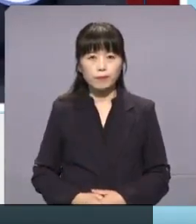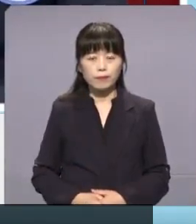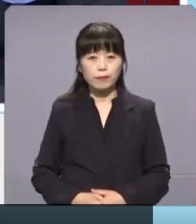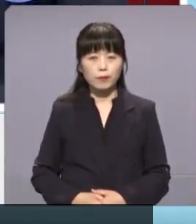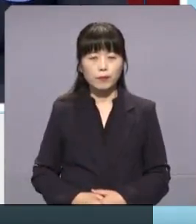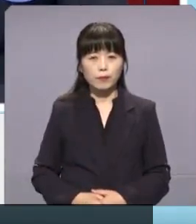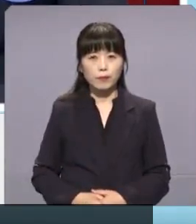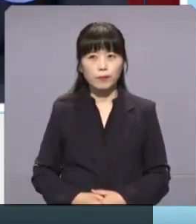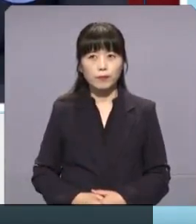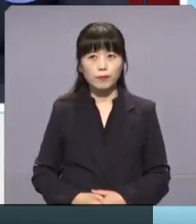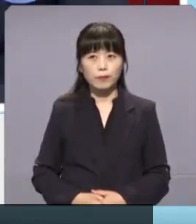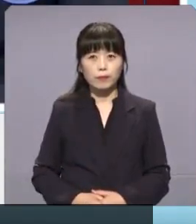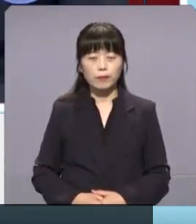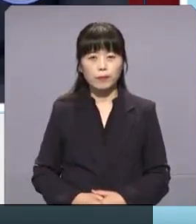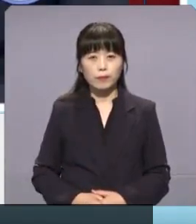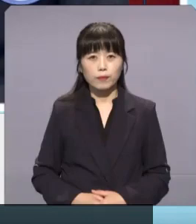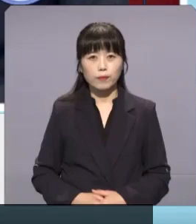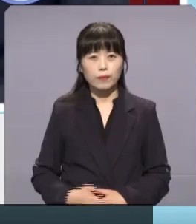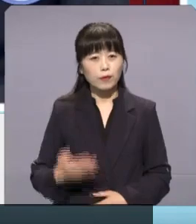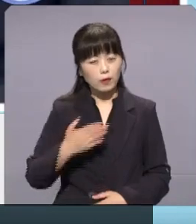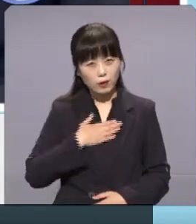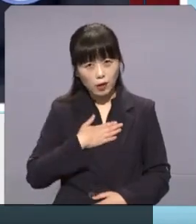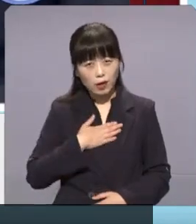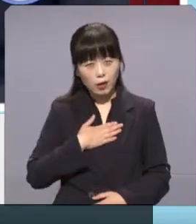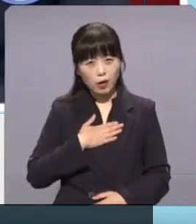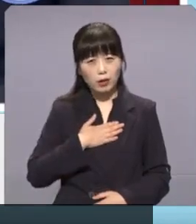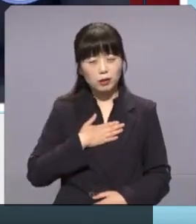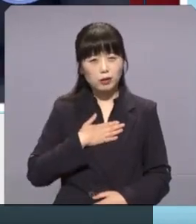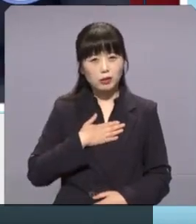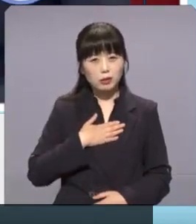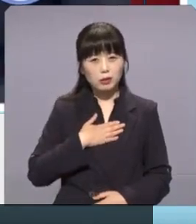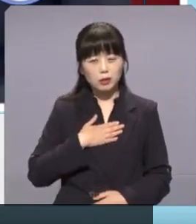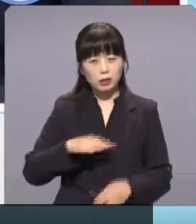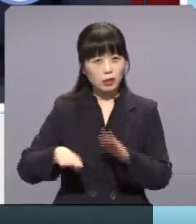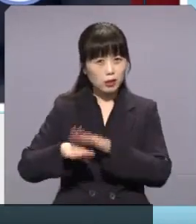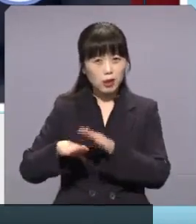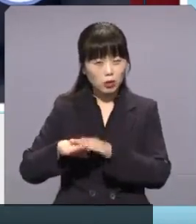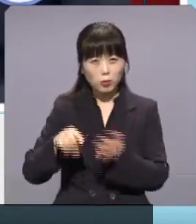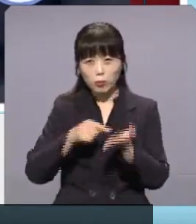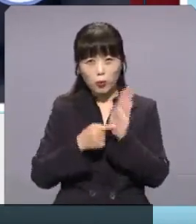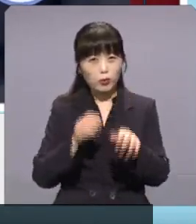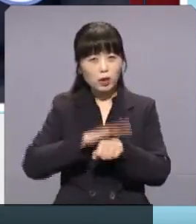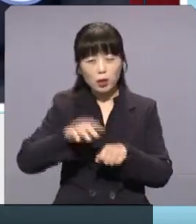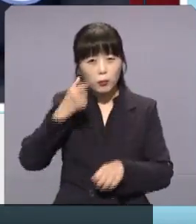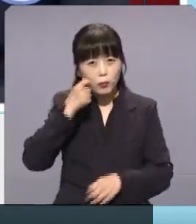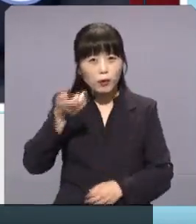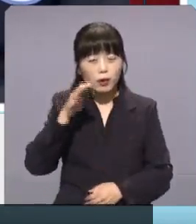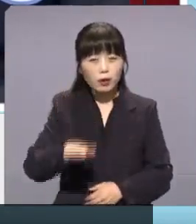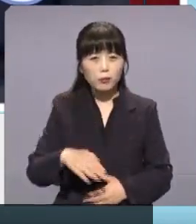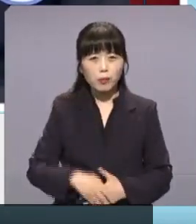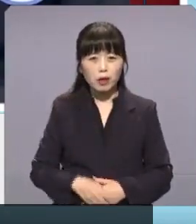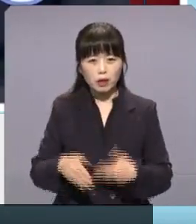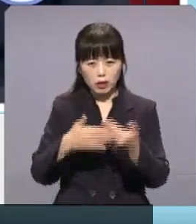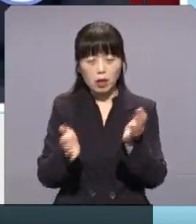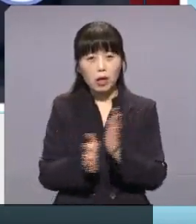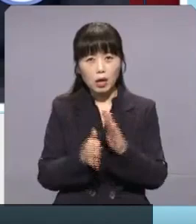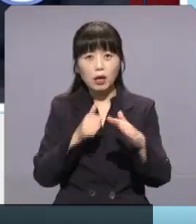할까요? 제가 원래 좀 극단적인 표현을 잘 못하는 표현이긴 한데요. 네. 그러니까